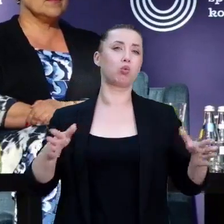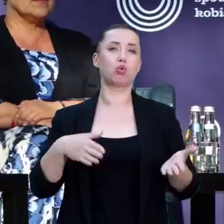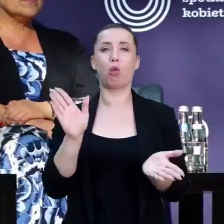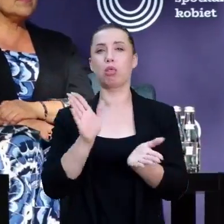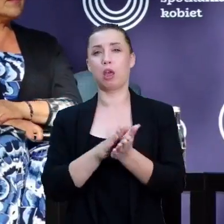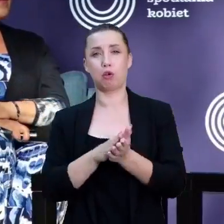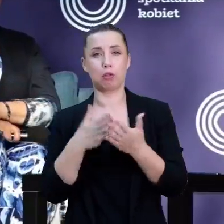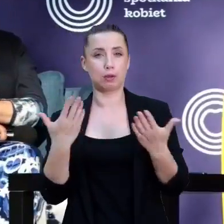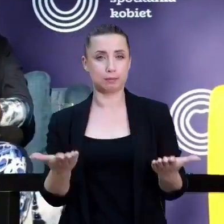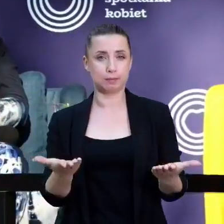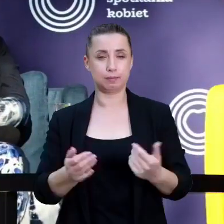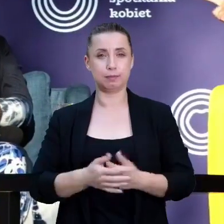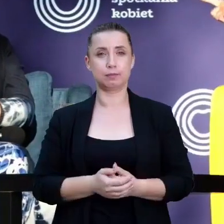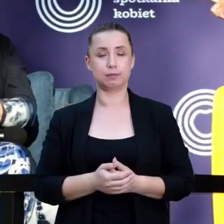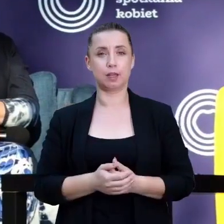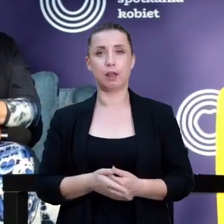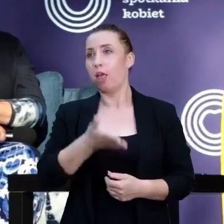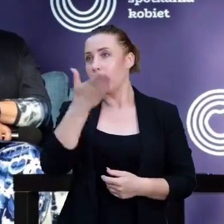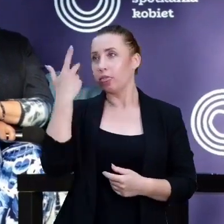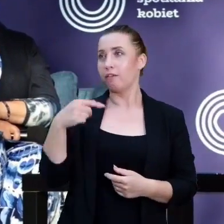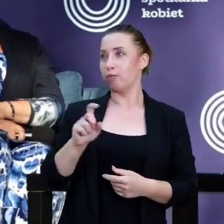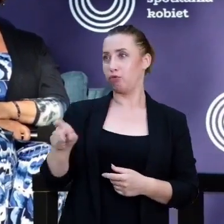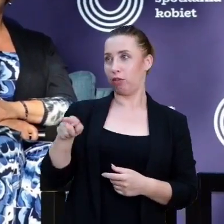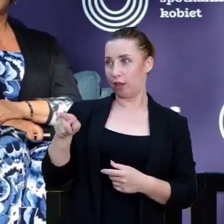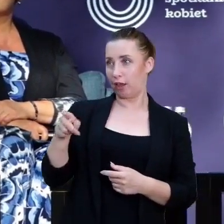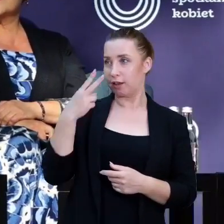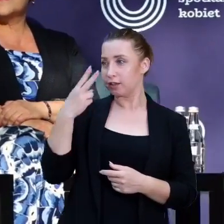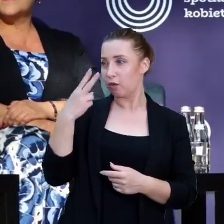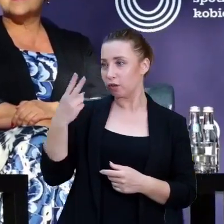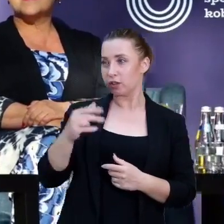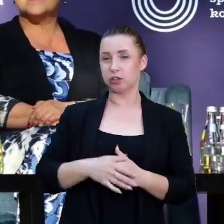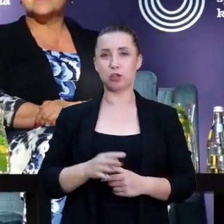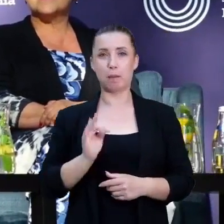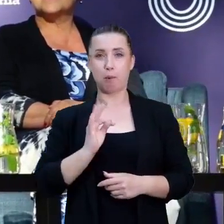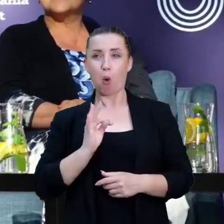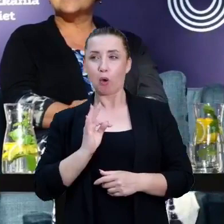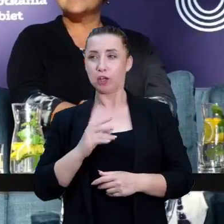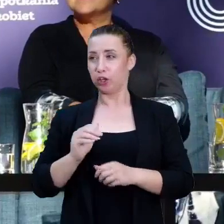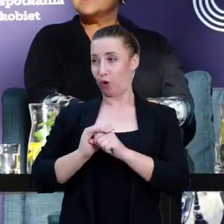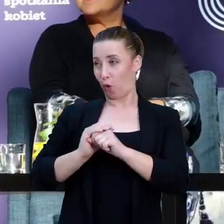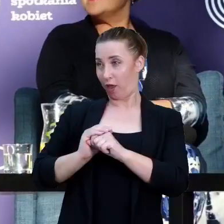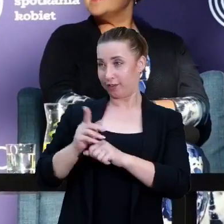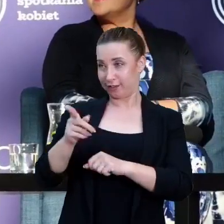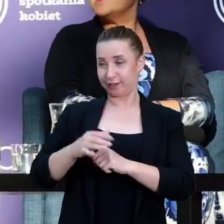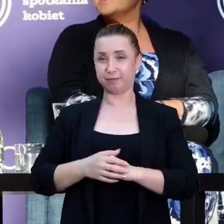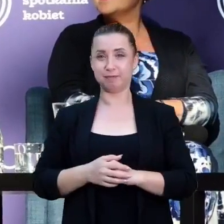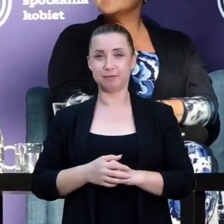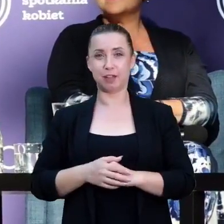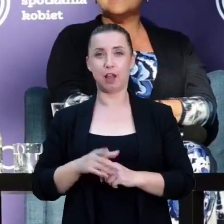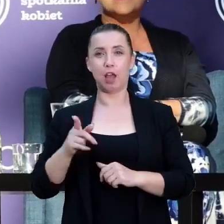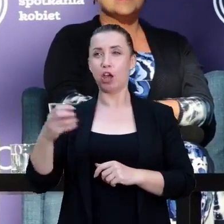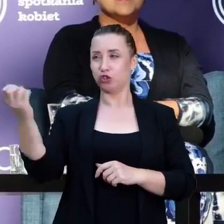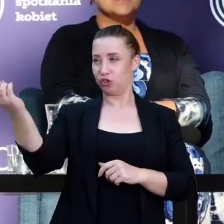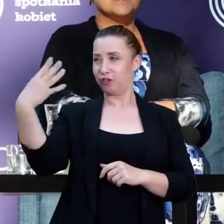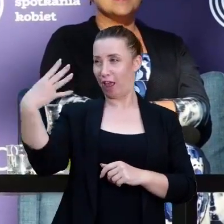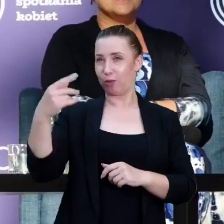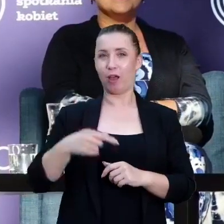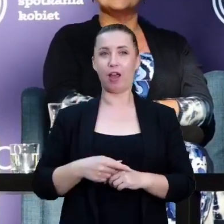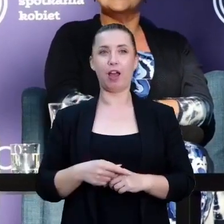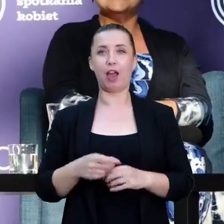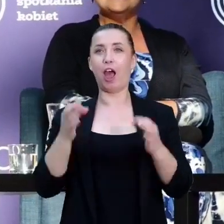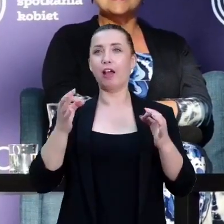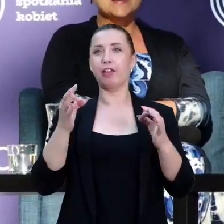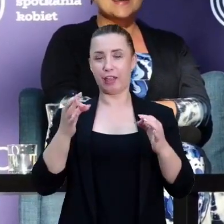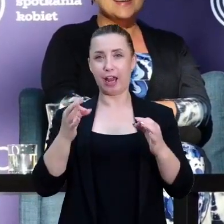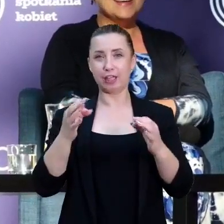festiwalach. Przepraszam, nie wiem, czy zauważyłaś, że właśnie w tej chwili moi koledzy od światła właśnie